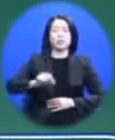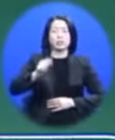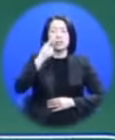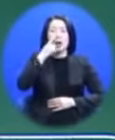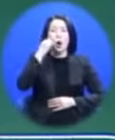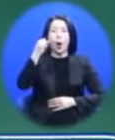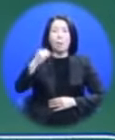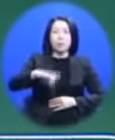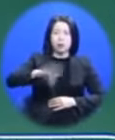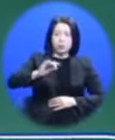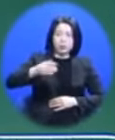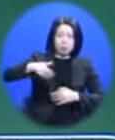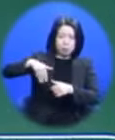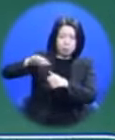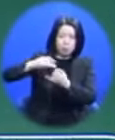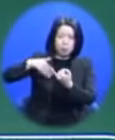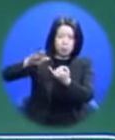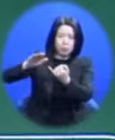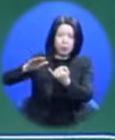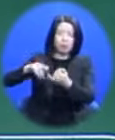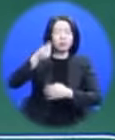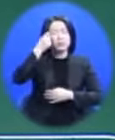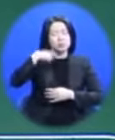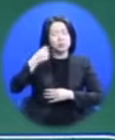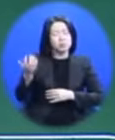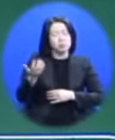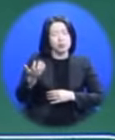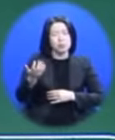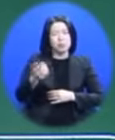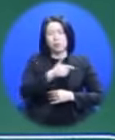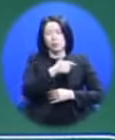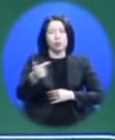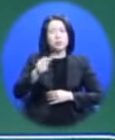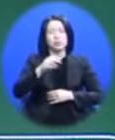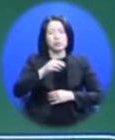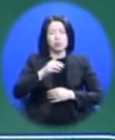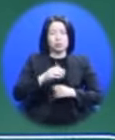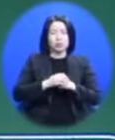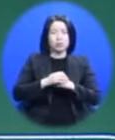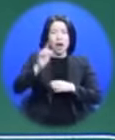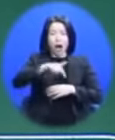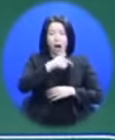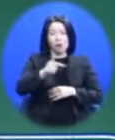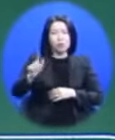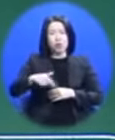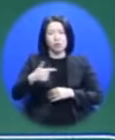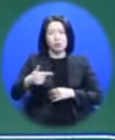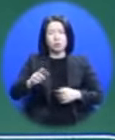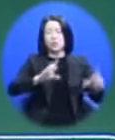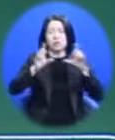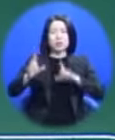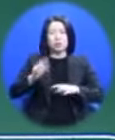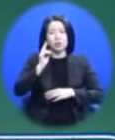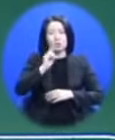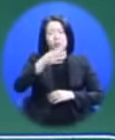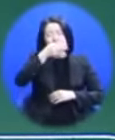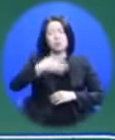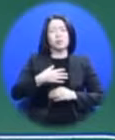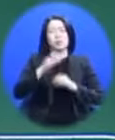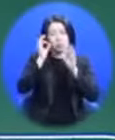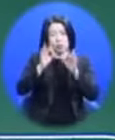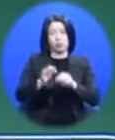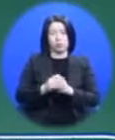먼저 떠나보낸, 엄마를 잃은 슬픔과 아픔이 너무 커서 하루하루 지내기가 너무 힘들다는